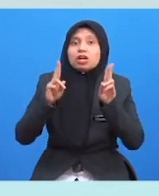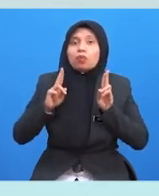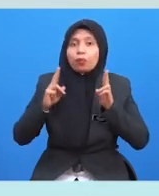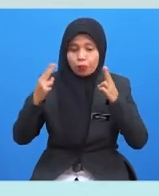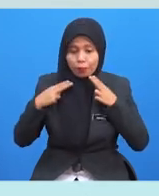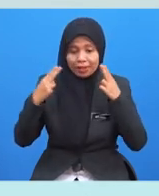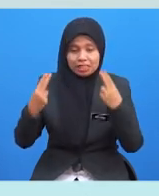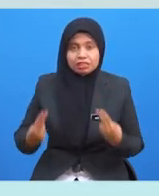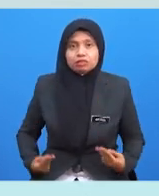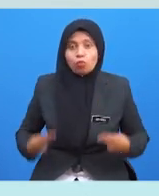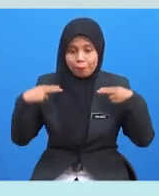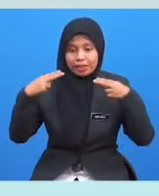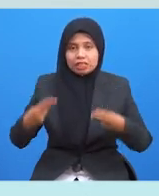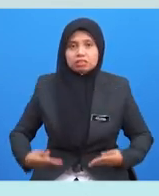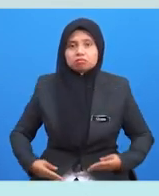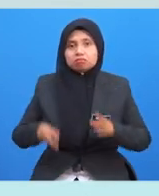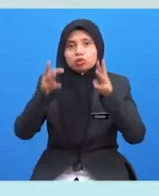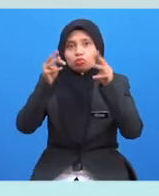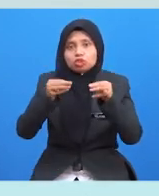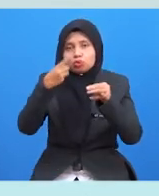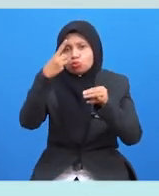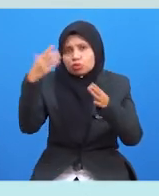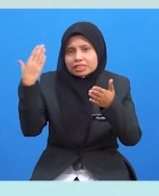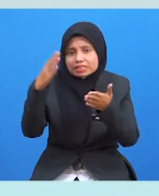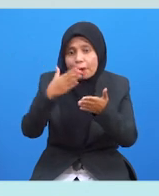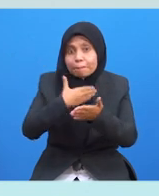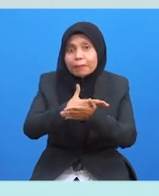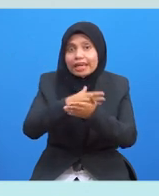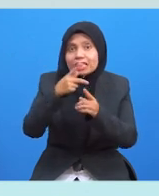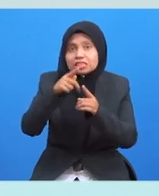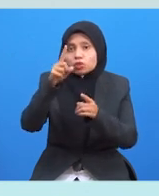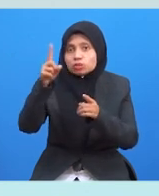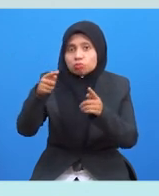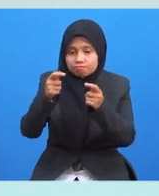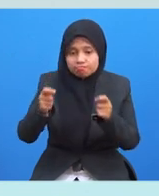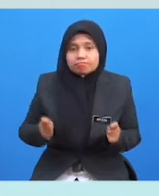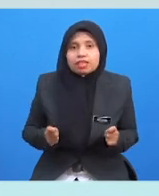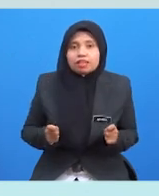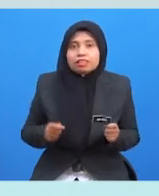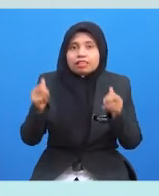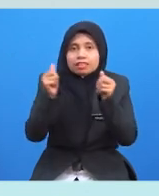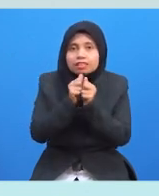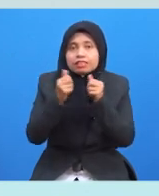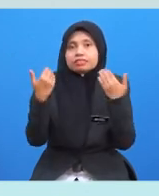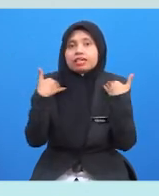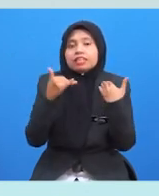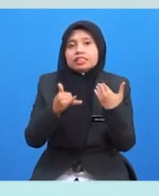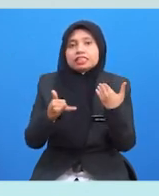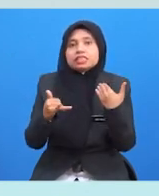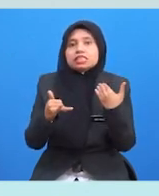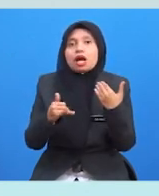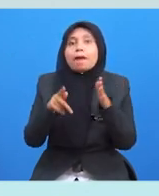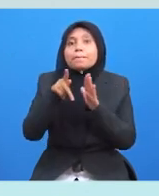keupayaan manusia untuk sampai ke sesuatu tempat. Dengan adanya